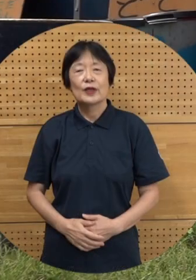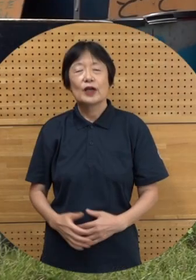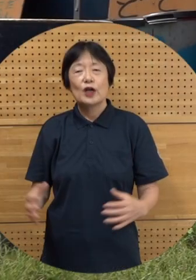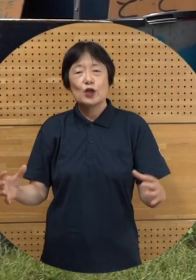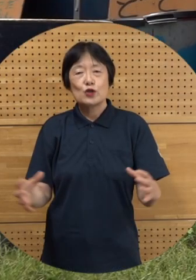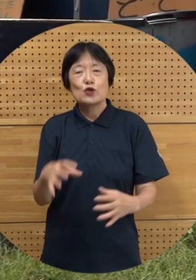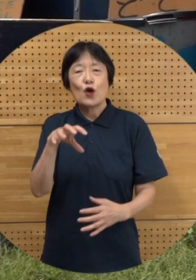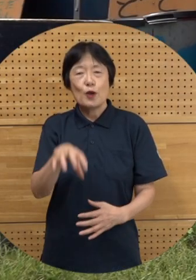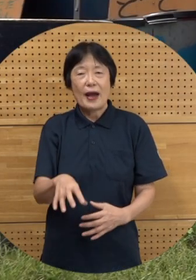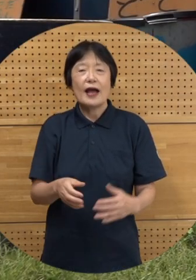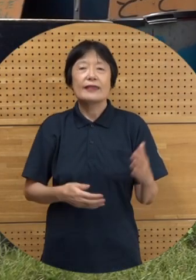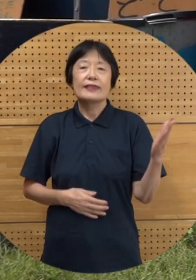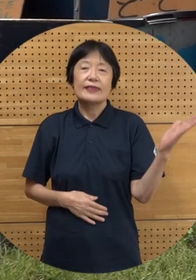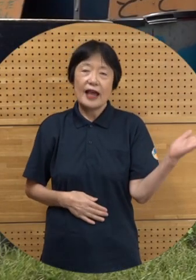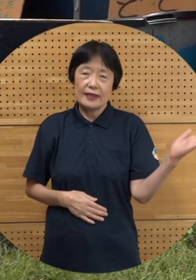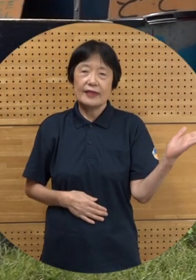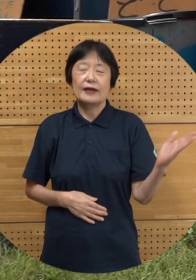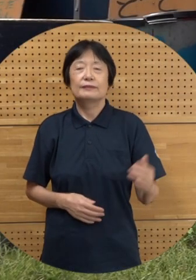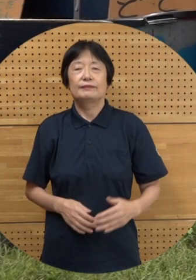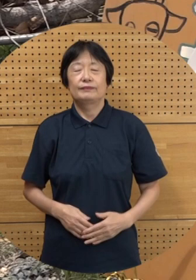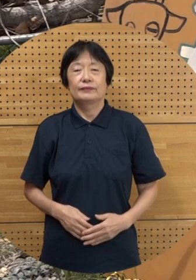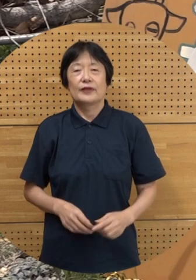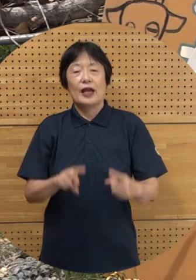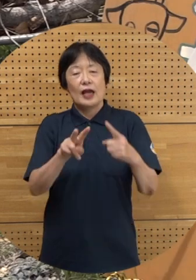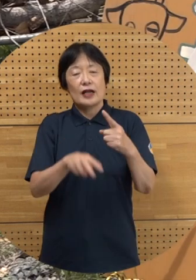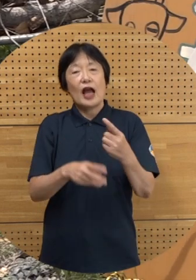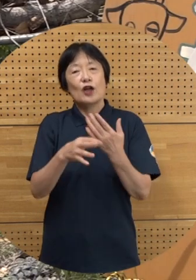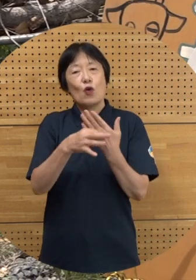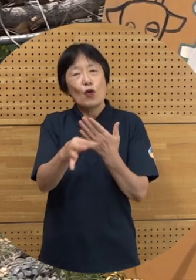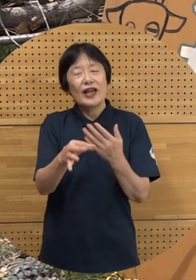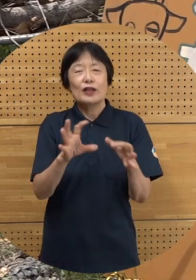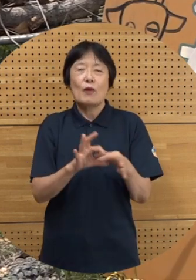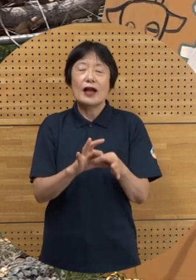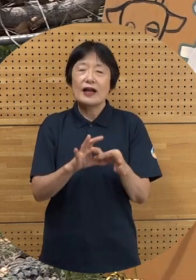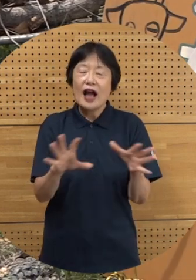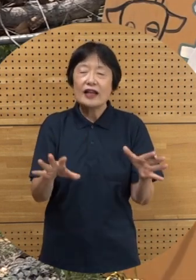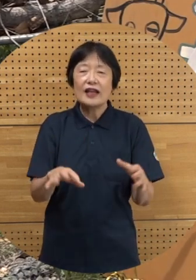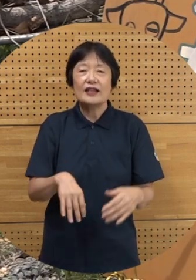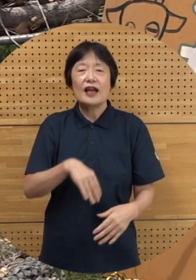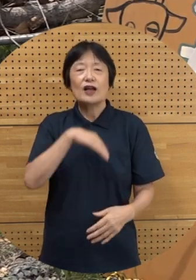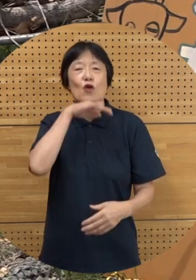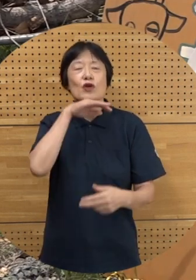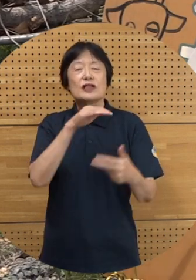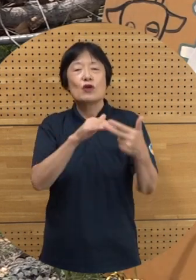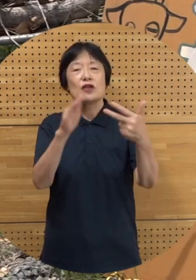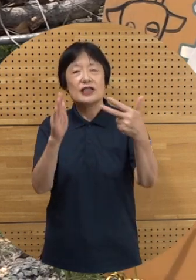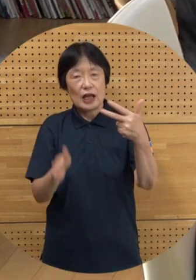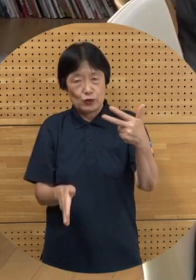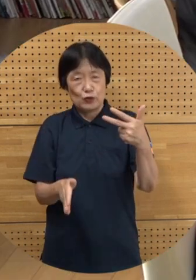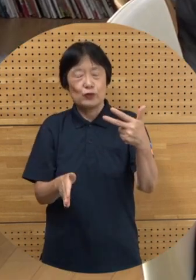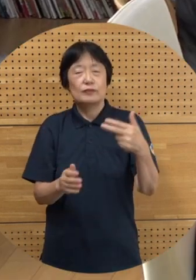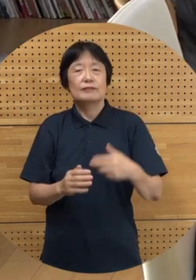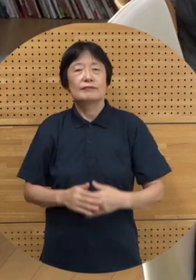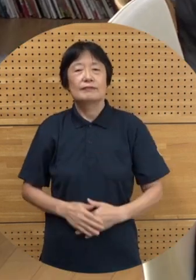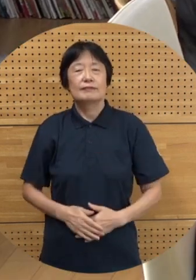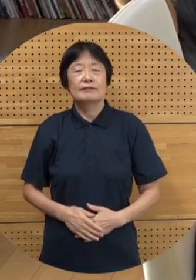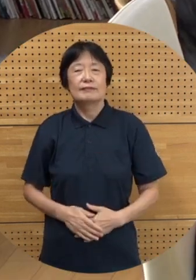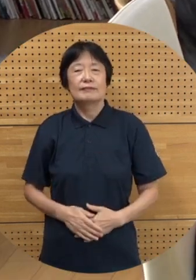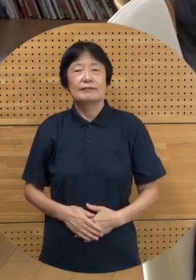集い場だんだん、介護保険を使わない託労所です。